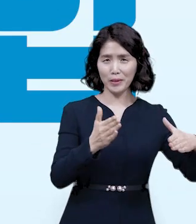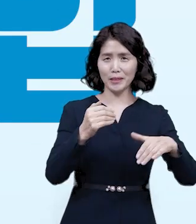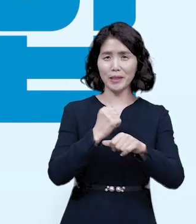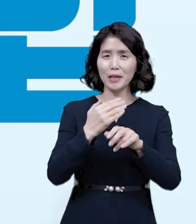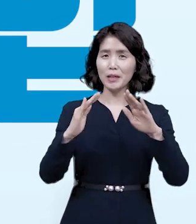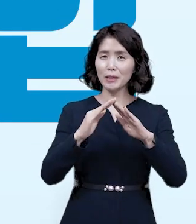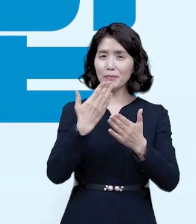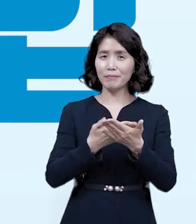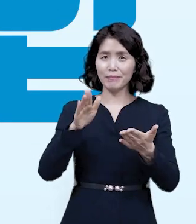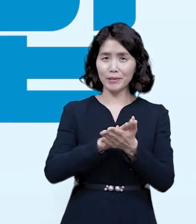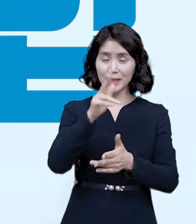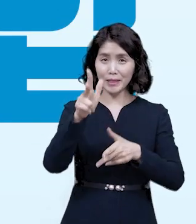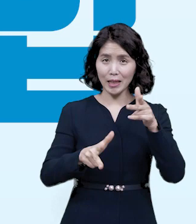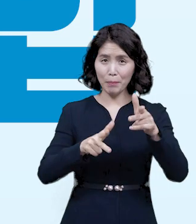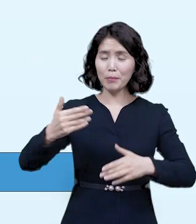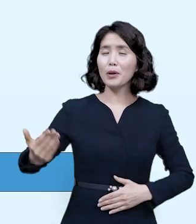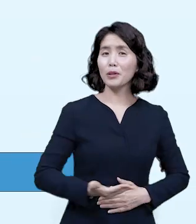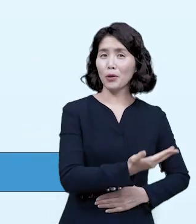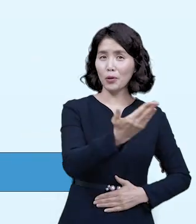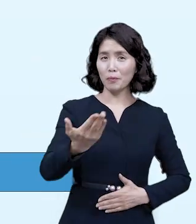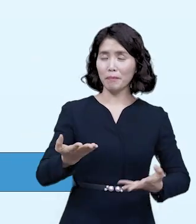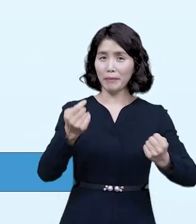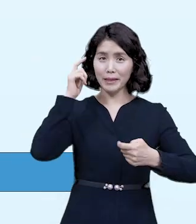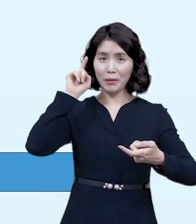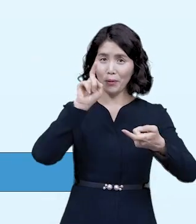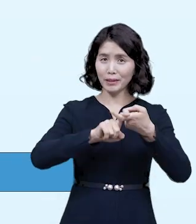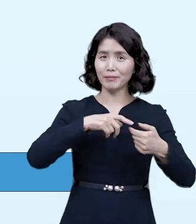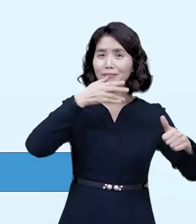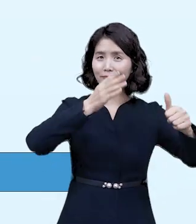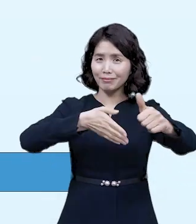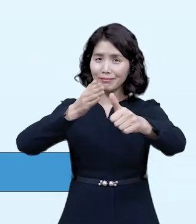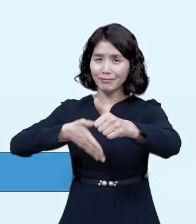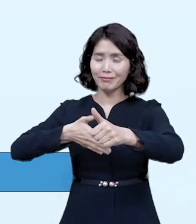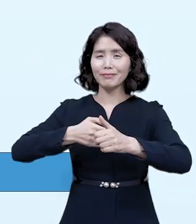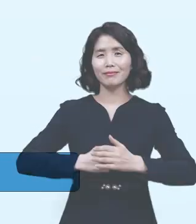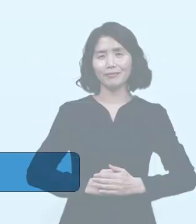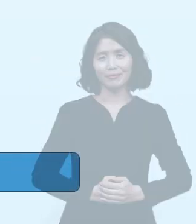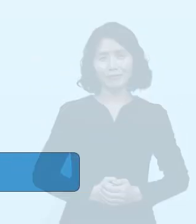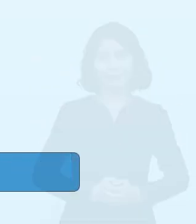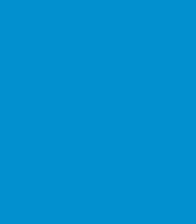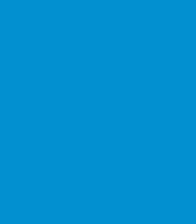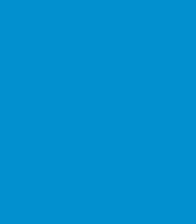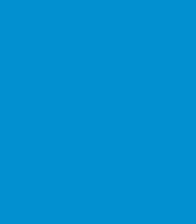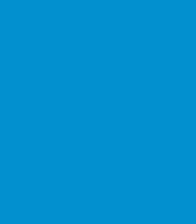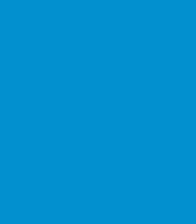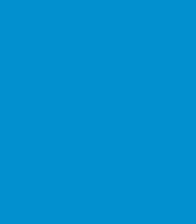고양시 집수리 지원 사업에 시민 여러분들의 많은 관심 부탁드립니다.